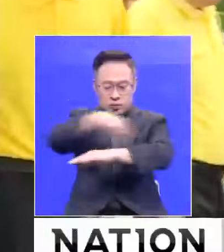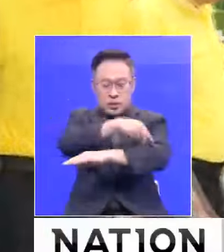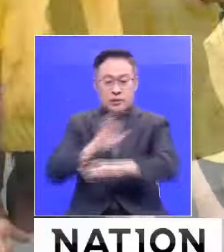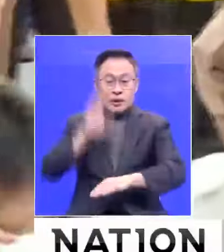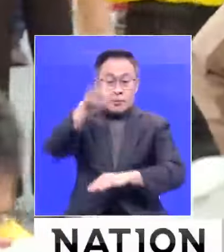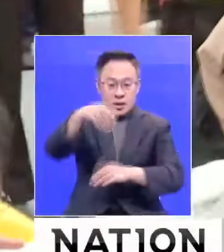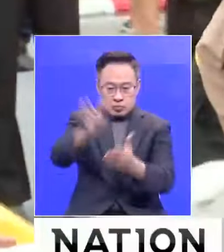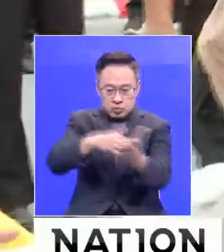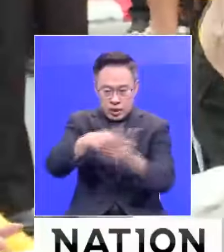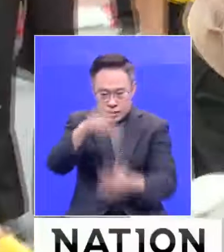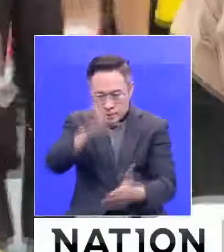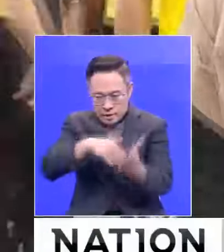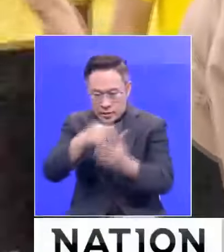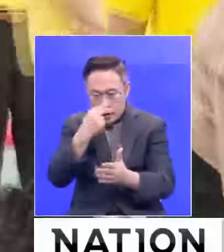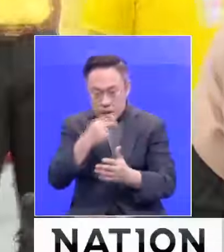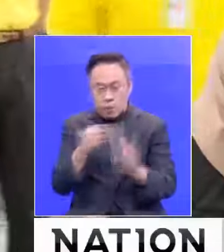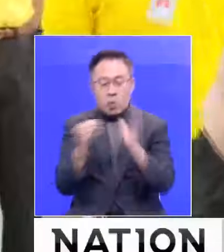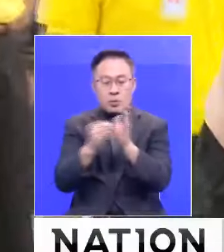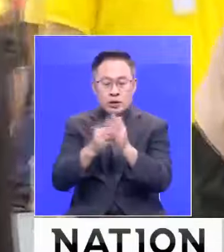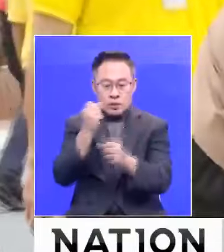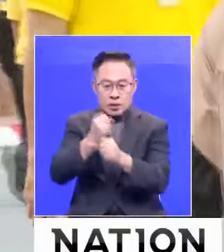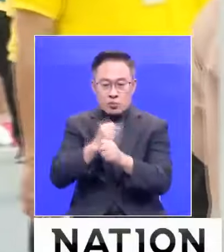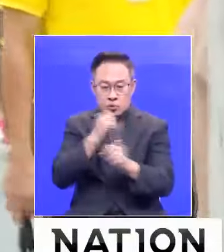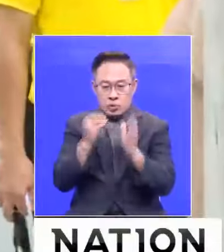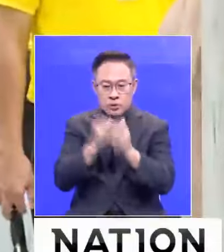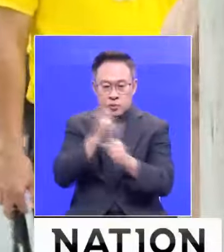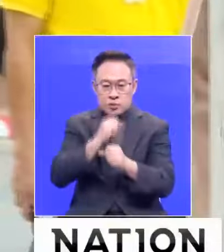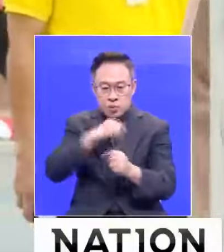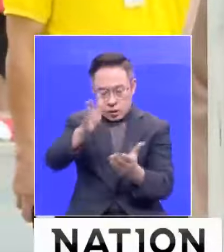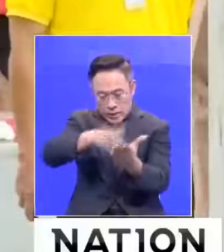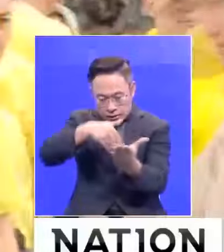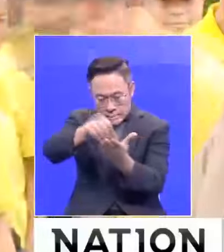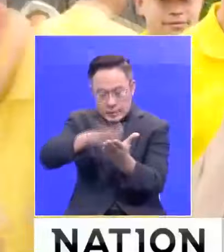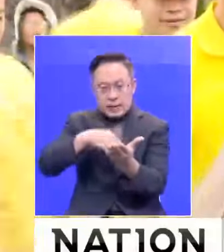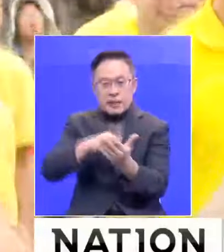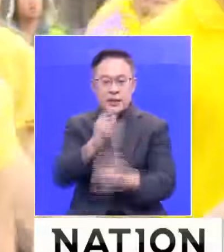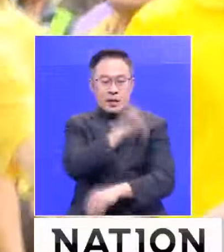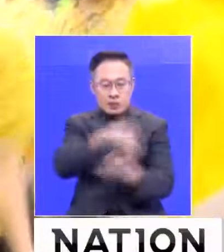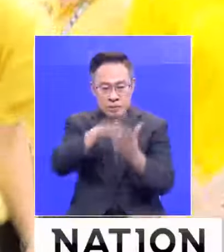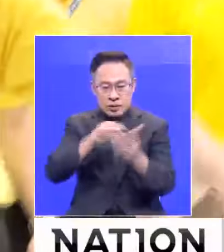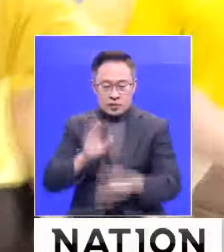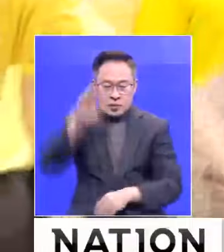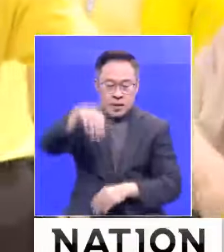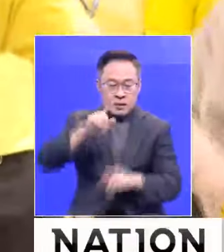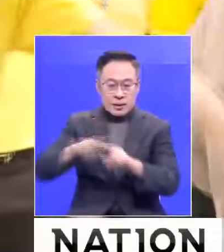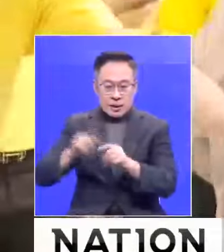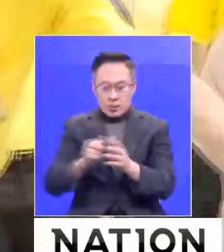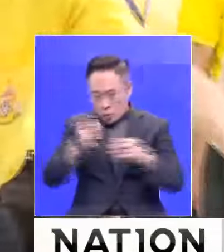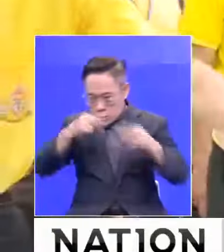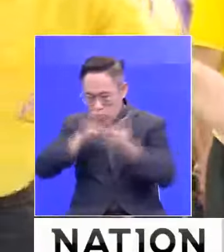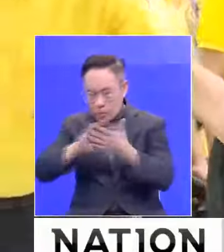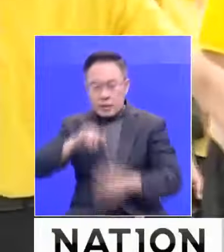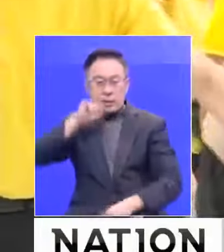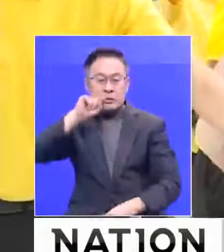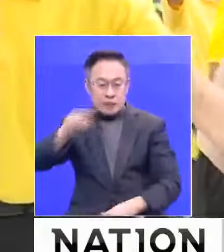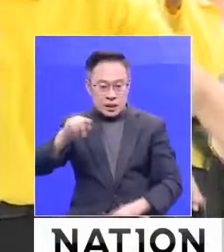าเนี่ยค่ะมาร่วมกิจกรรมกับทางกทม.เขาด้วยเนี่ยค่ะทาสีสะพานนะคะก่อนเดินทางกลับท่านนายกเองก็มีการสั่งการไปยังปลัดกทม.